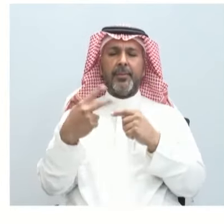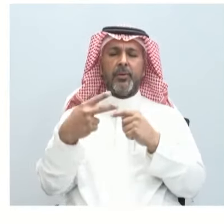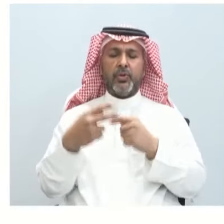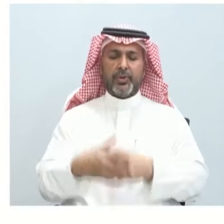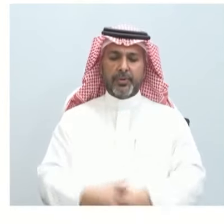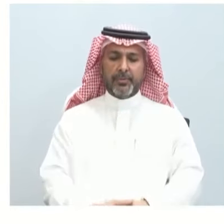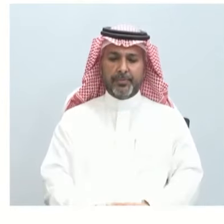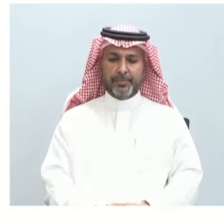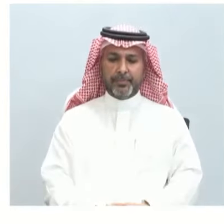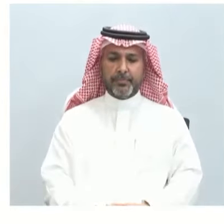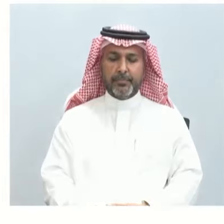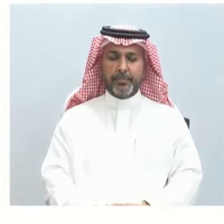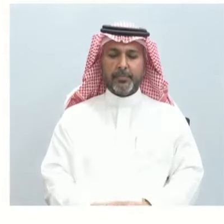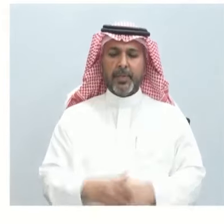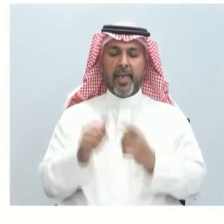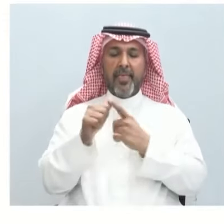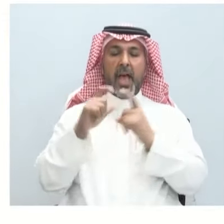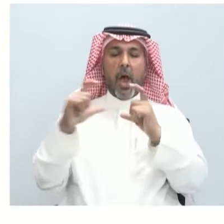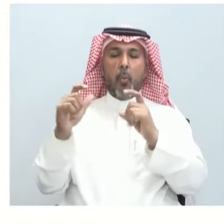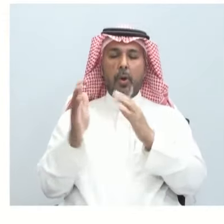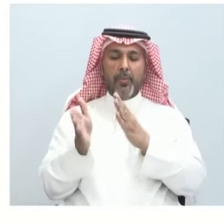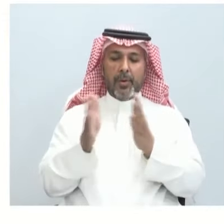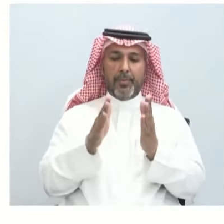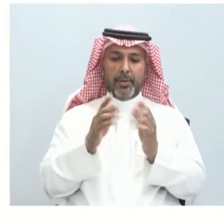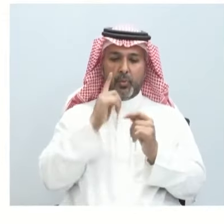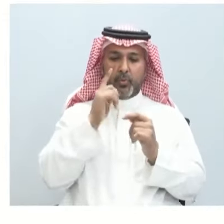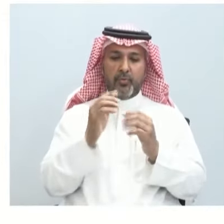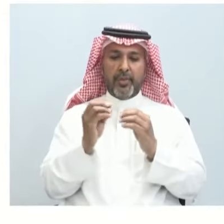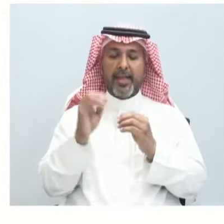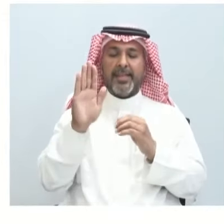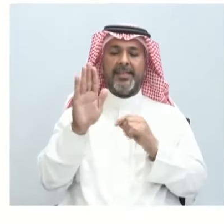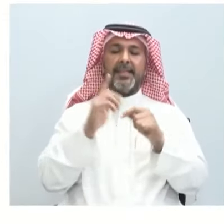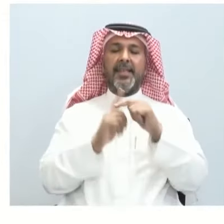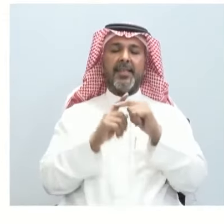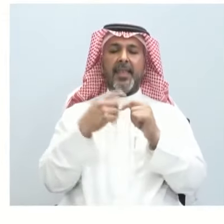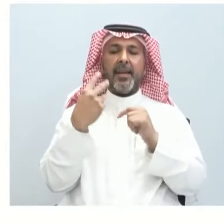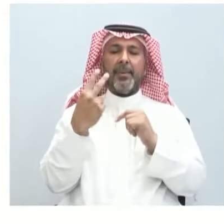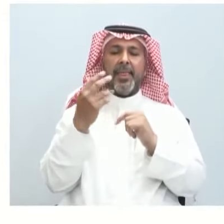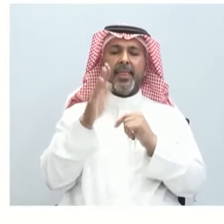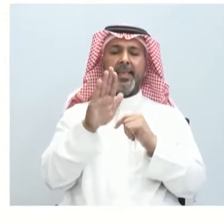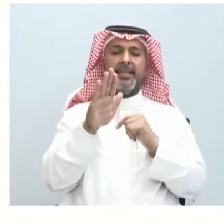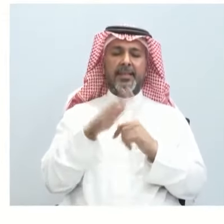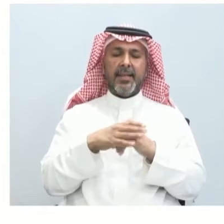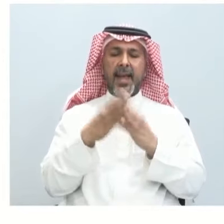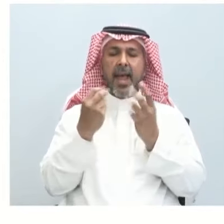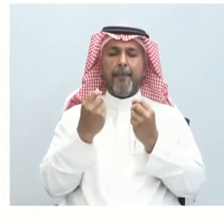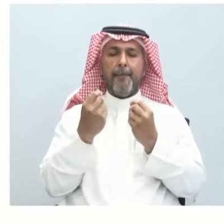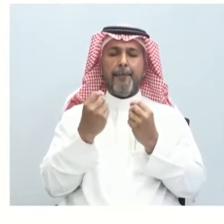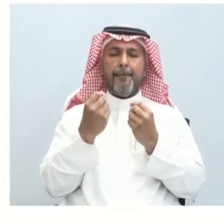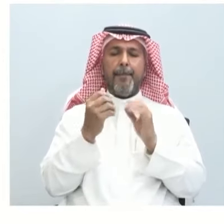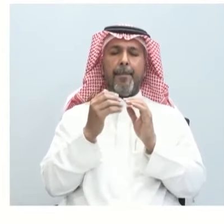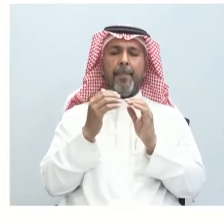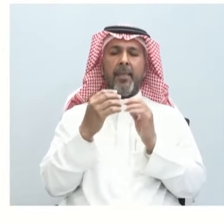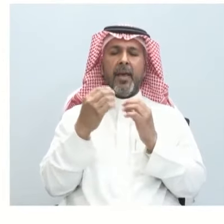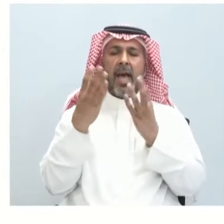قمنا عمليه الضرب الاولى نستكمل الان سنقوم باجراء عمليه الضرب سين ضرب اثنين سين يلاحظ هنا